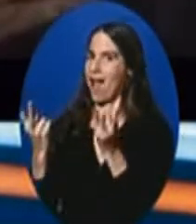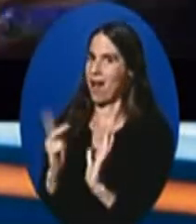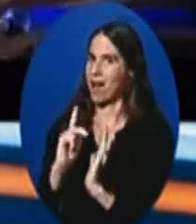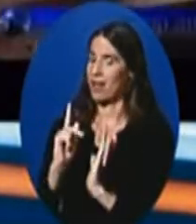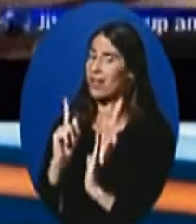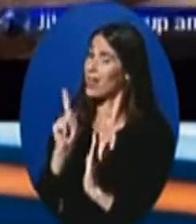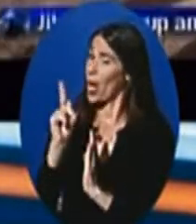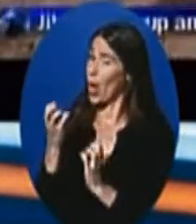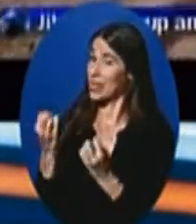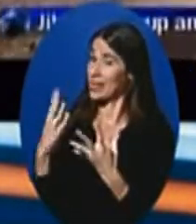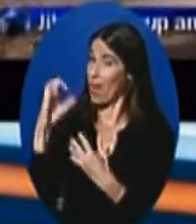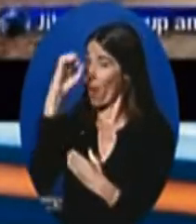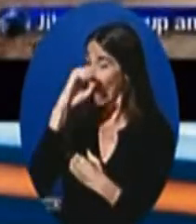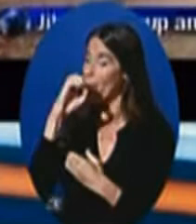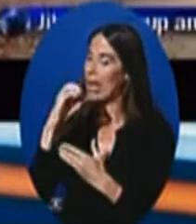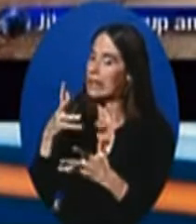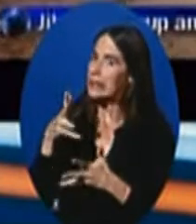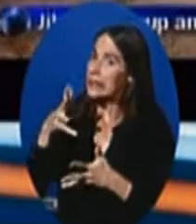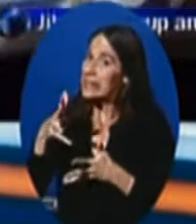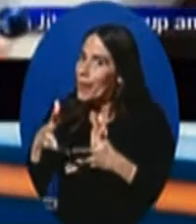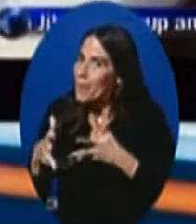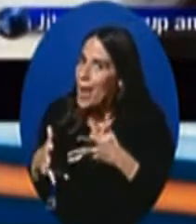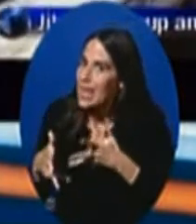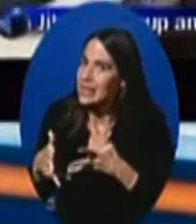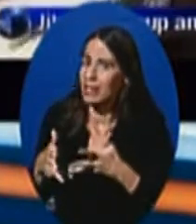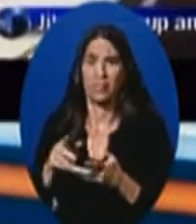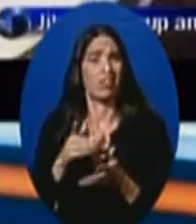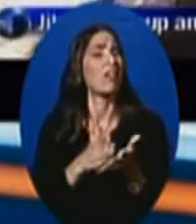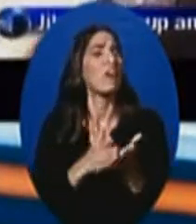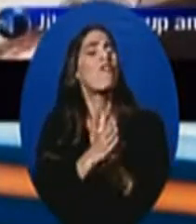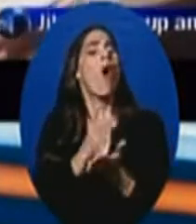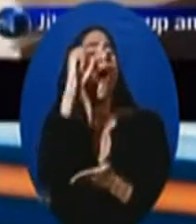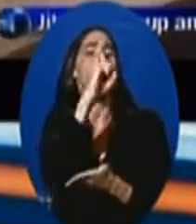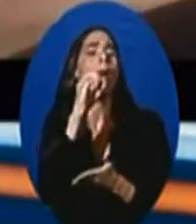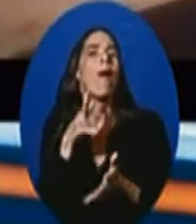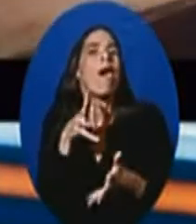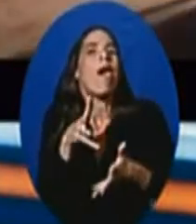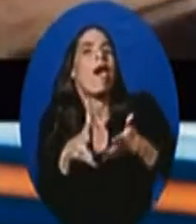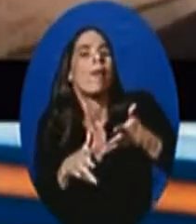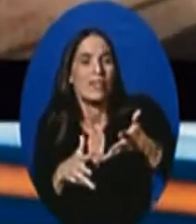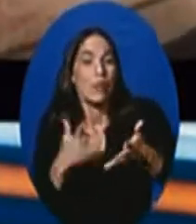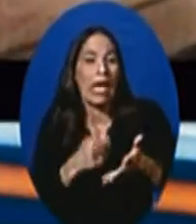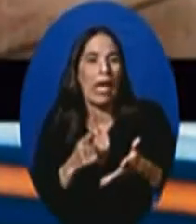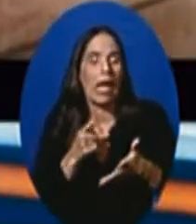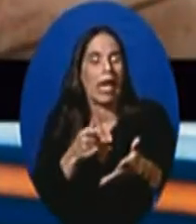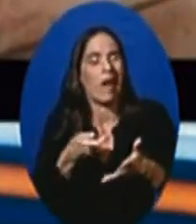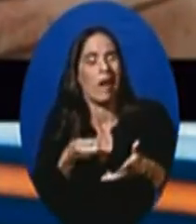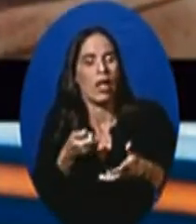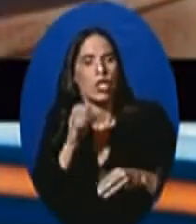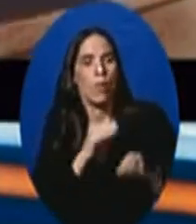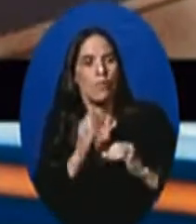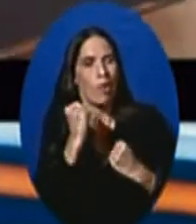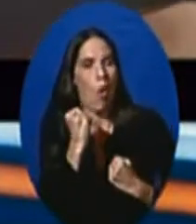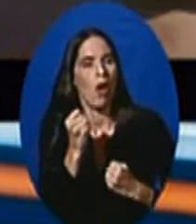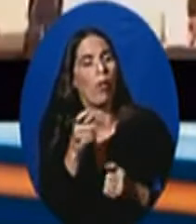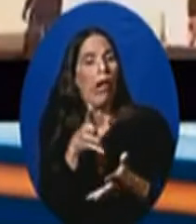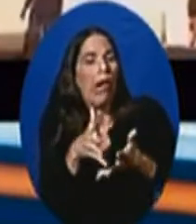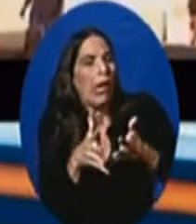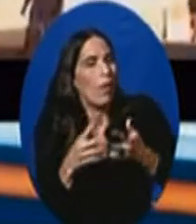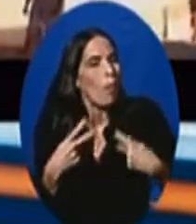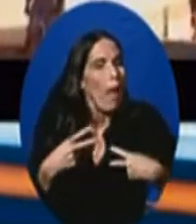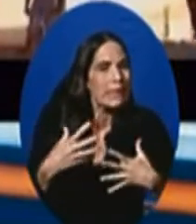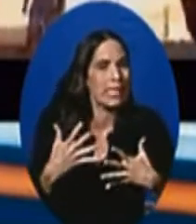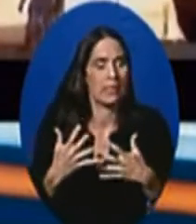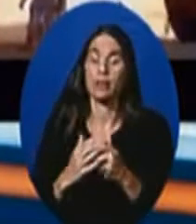אובמה מהסס בפנייה שלו. הוא מהסס בכל פעם שהוא צריך להפעיל כוח. אנחנו משתמשים במינה מהסס, יש לו מדיניות מאוד